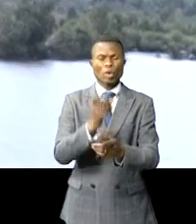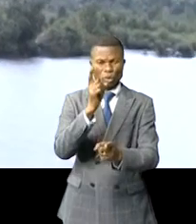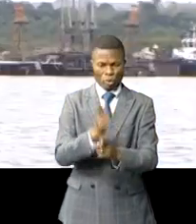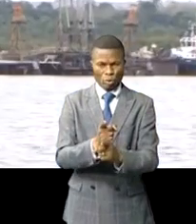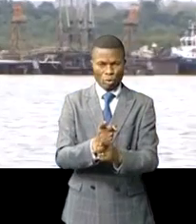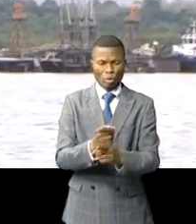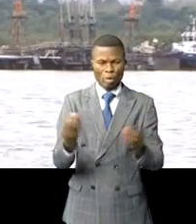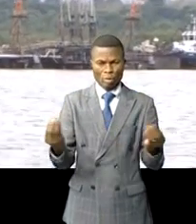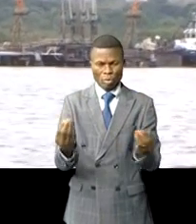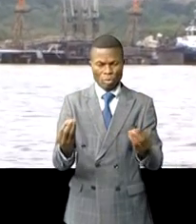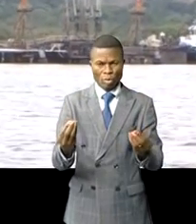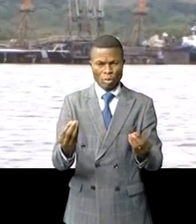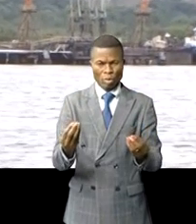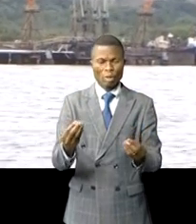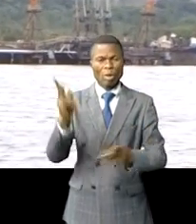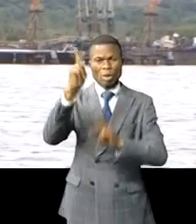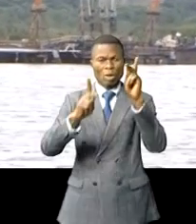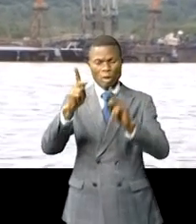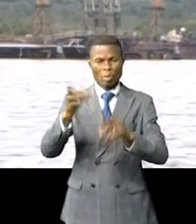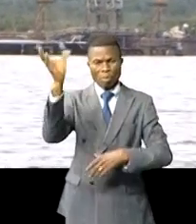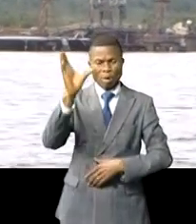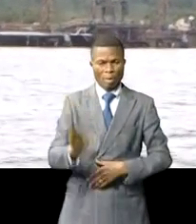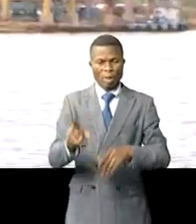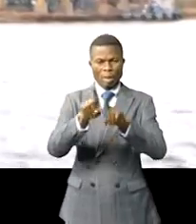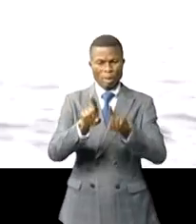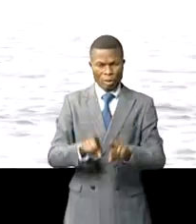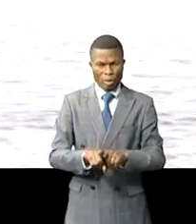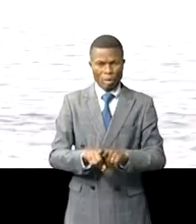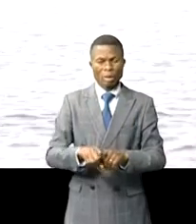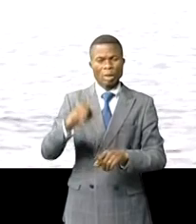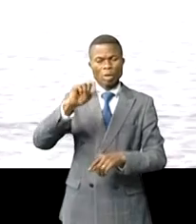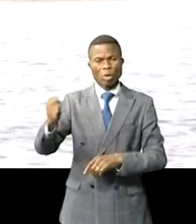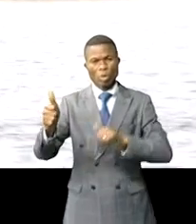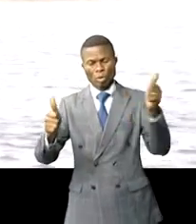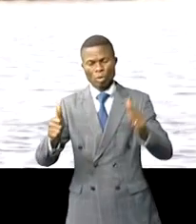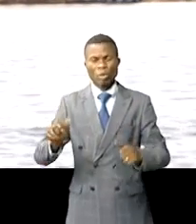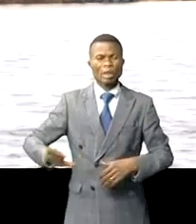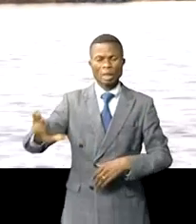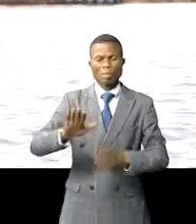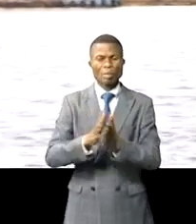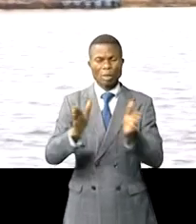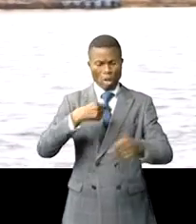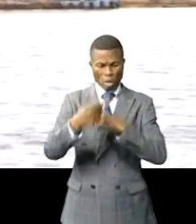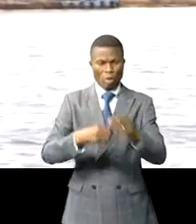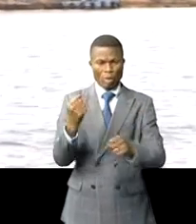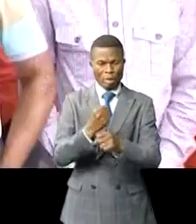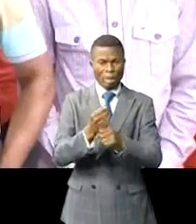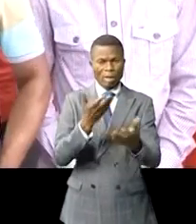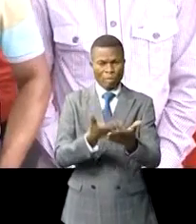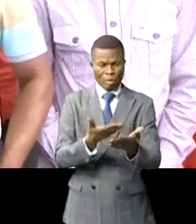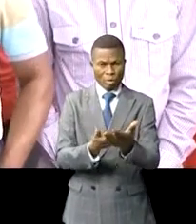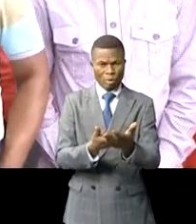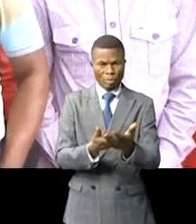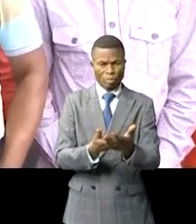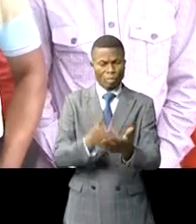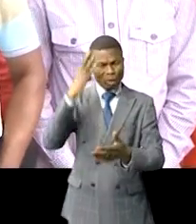pour les populations du Congo central que pour le reste de la République. Le lancement de ce projet est une